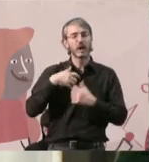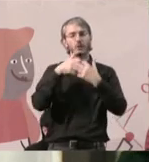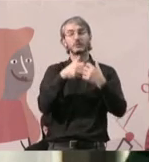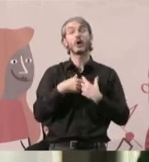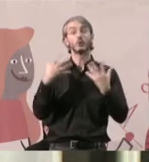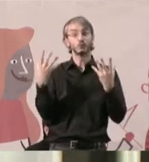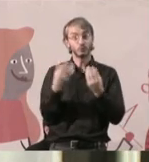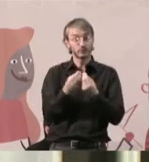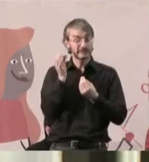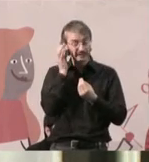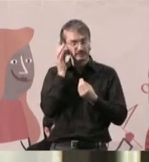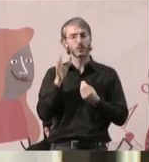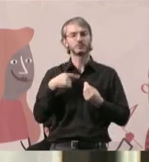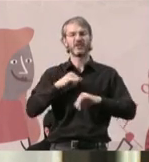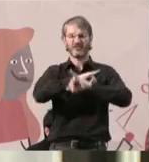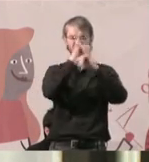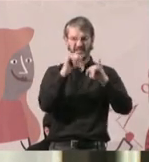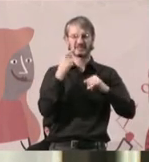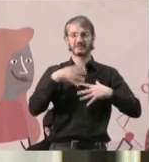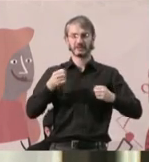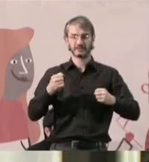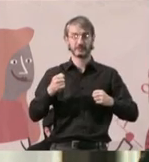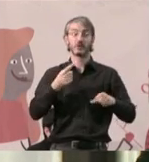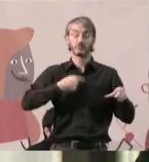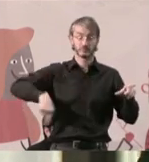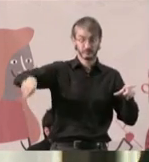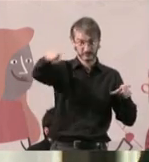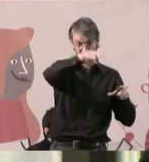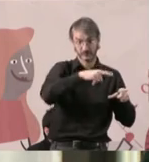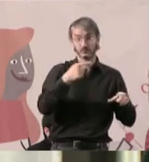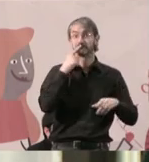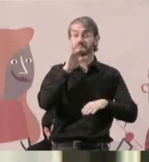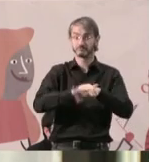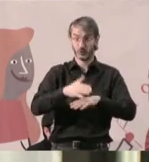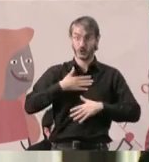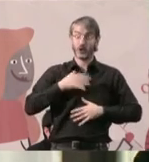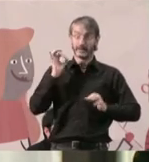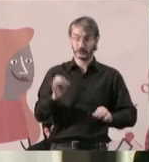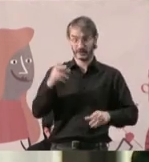felices i més saludables. I m'hauríeu de fer cas, perquè sóc infermera.